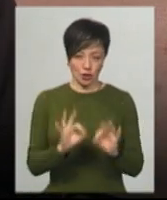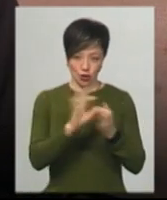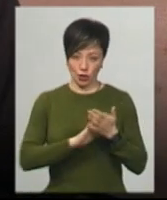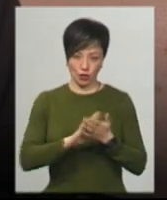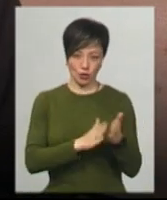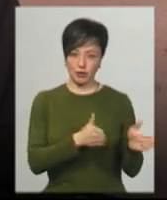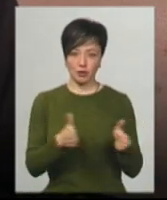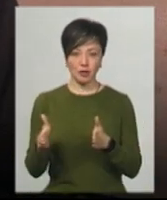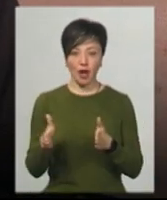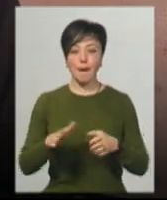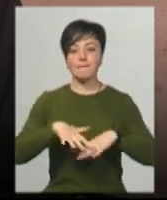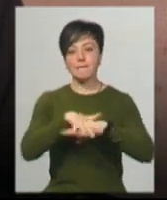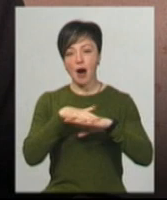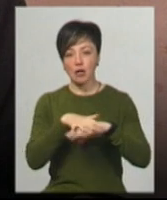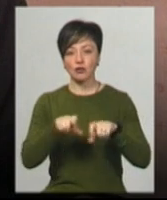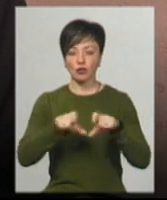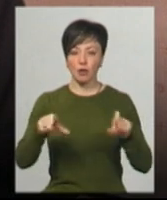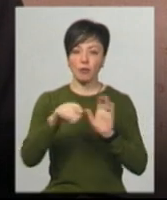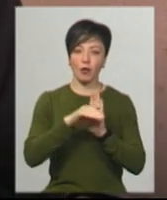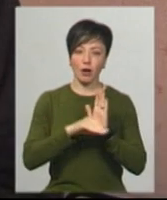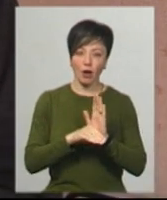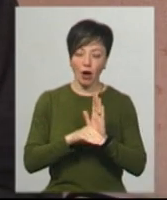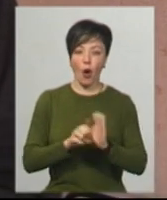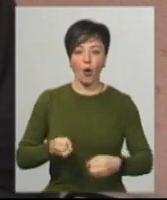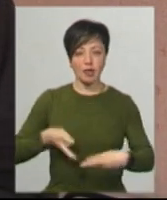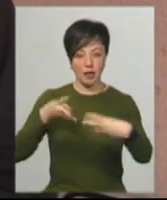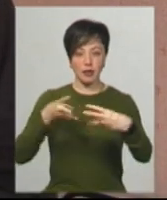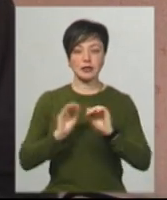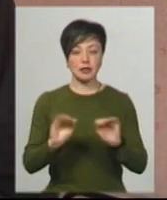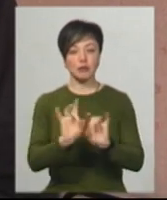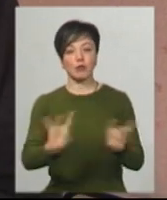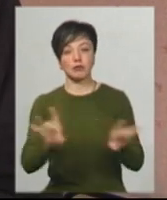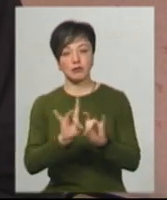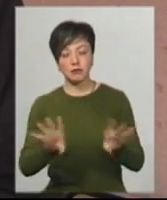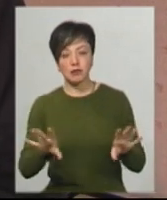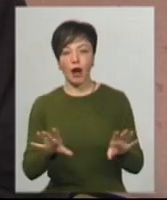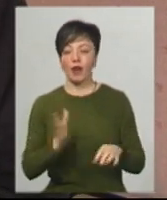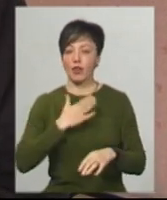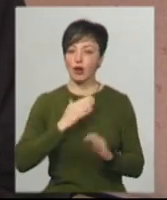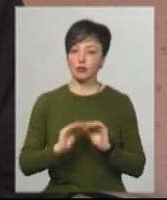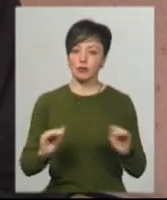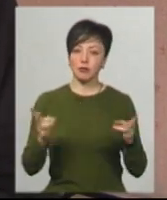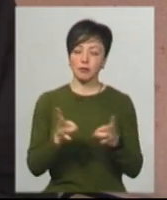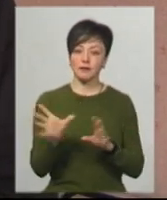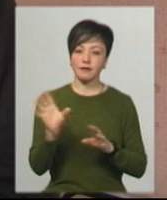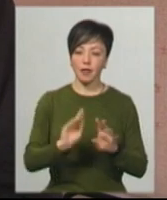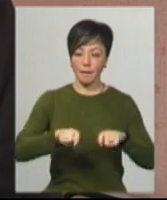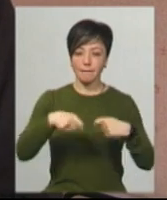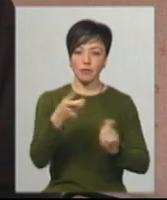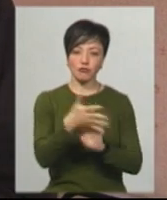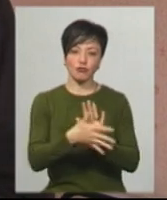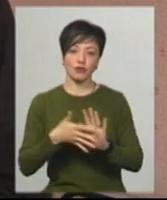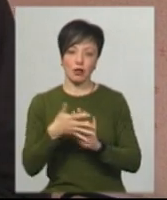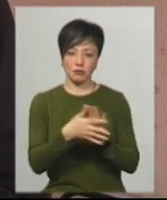Хоча для масових скіл, там, де програма онлайн, то там дітям розповідають. А нашим дітям потрібно все подавати в